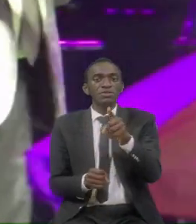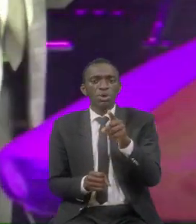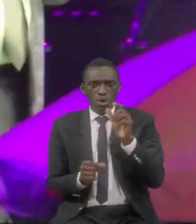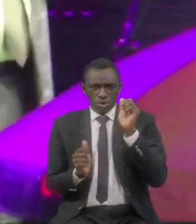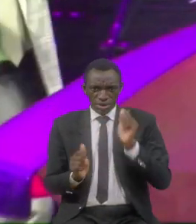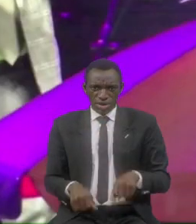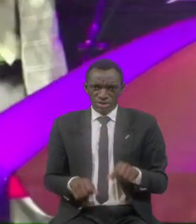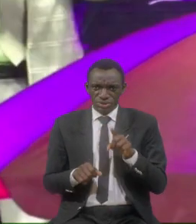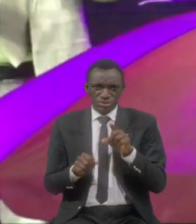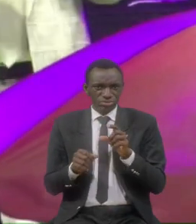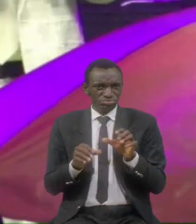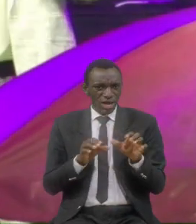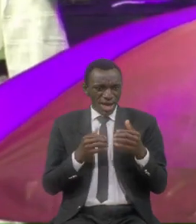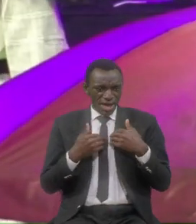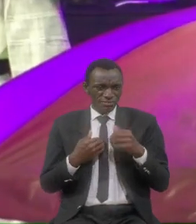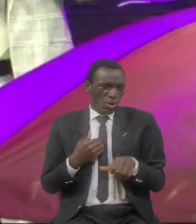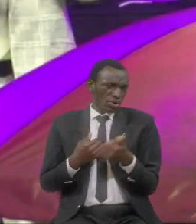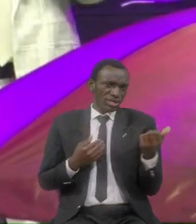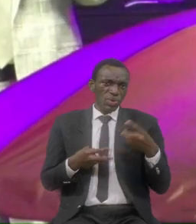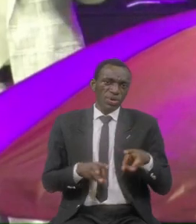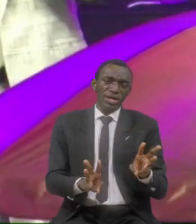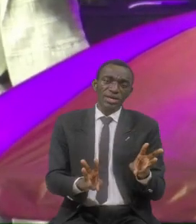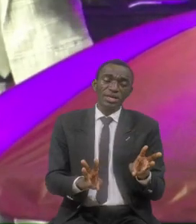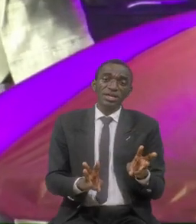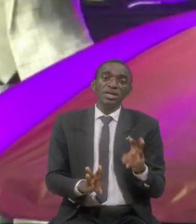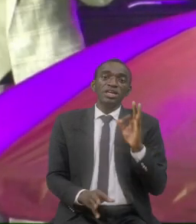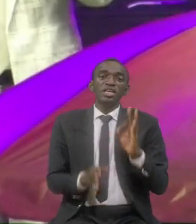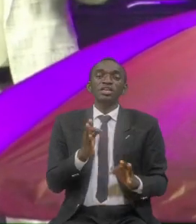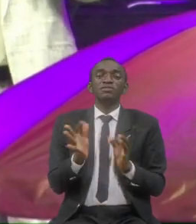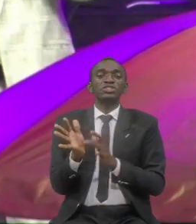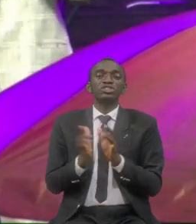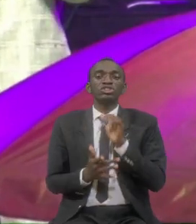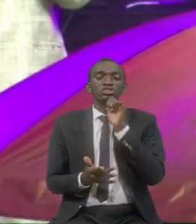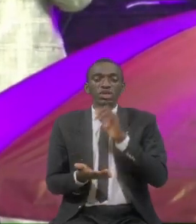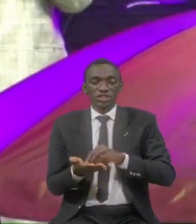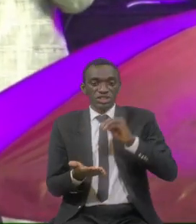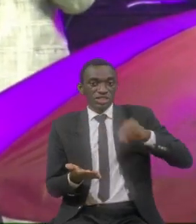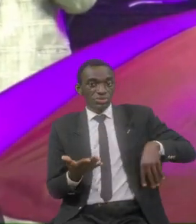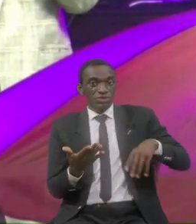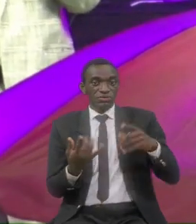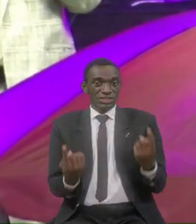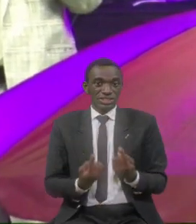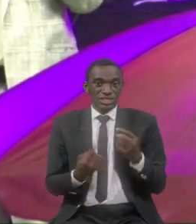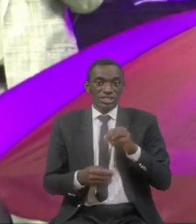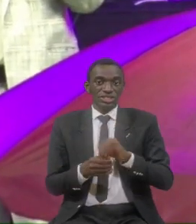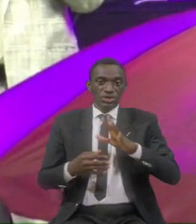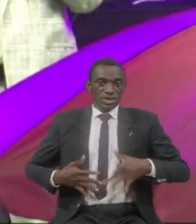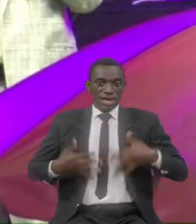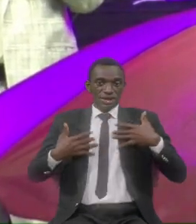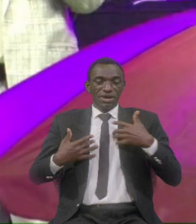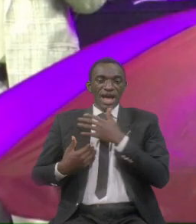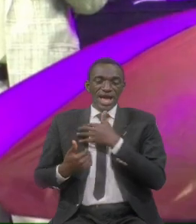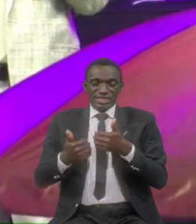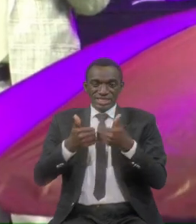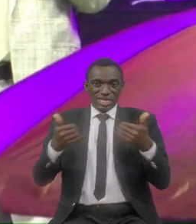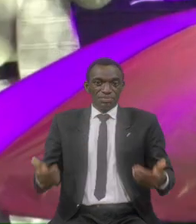Jesus doesn't take away the sin of your life and take you away from sin, kung dili niya kuwao ng masala